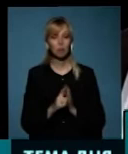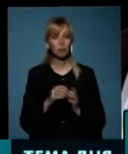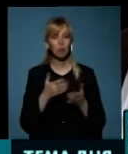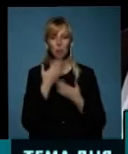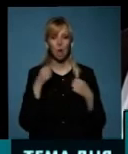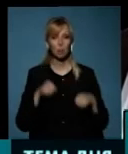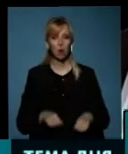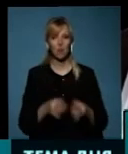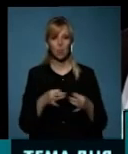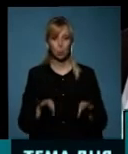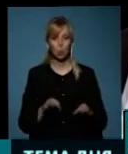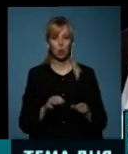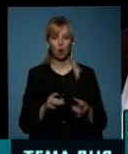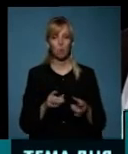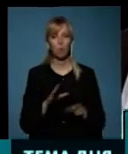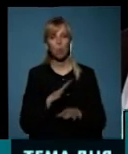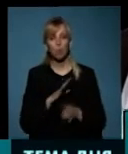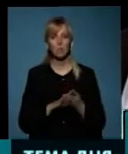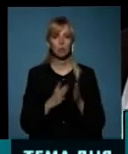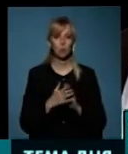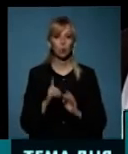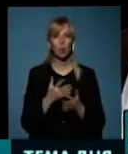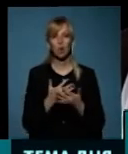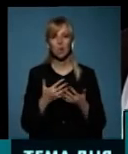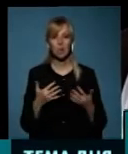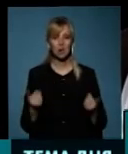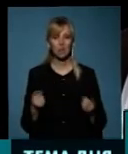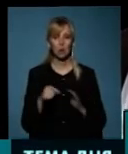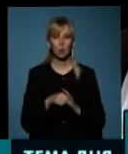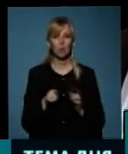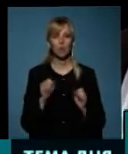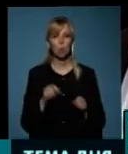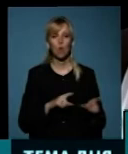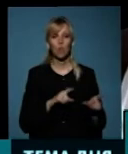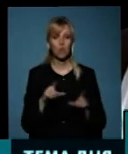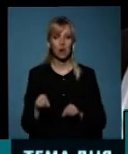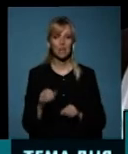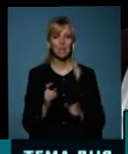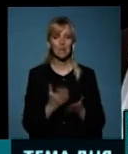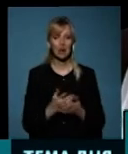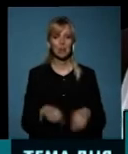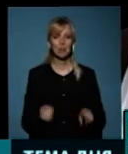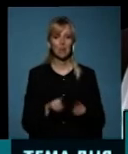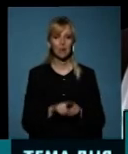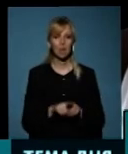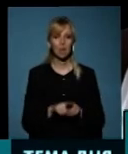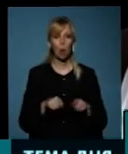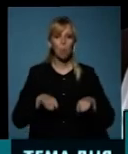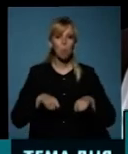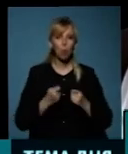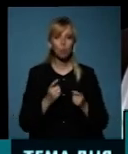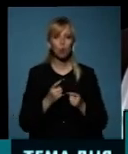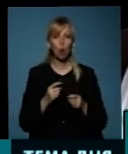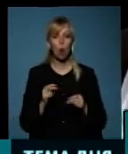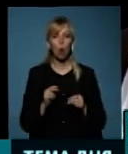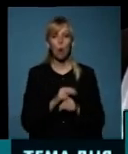права відпускати. Бувають ситуації різного роду. Він може виїхати, є такі поломки, які